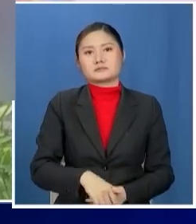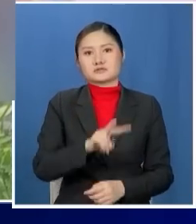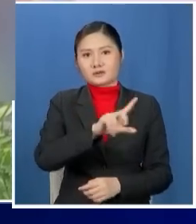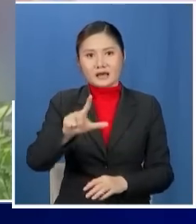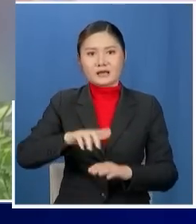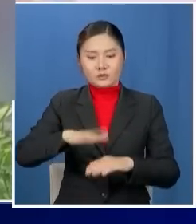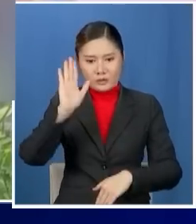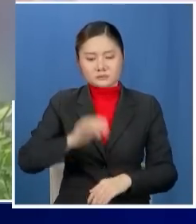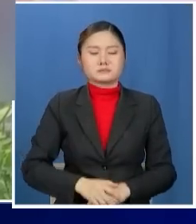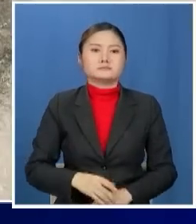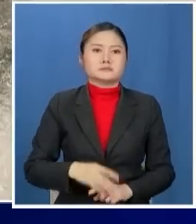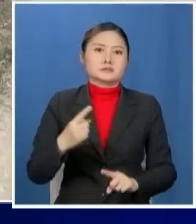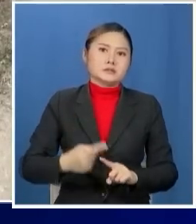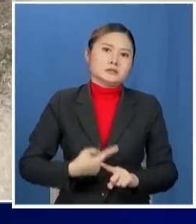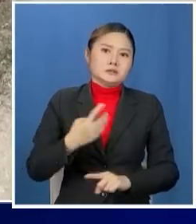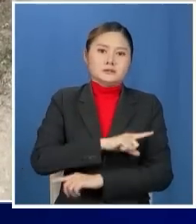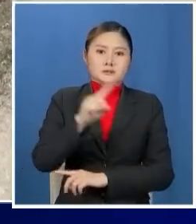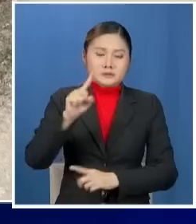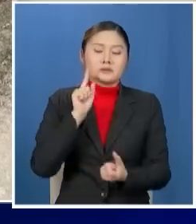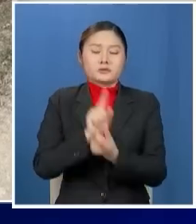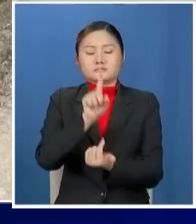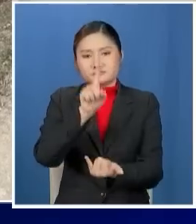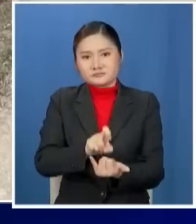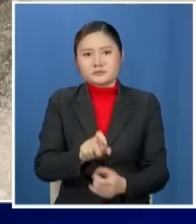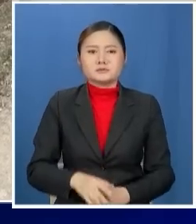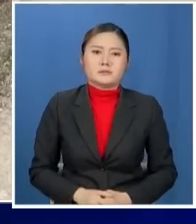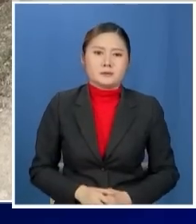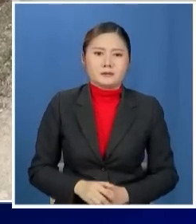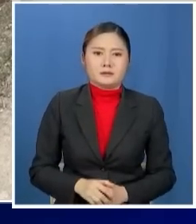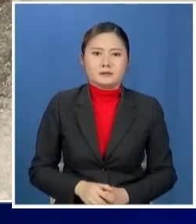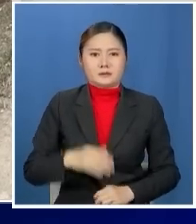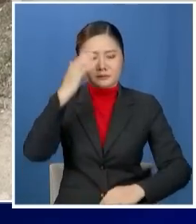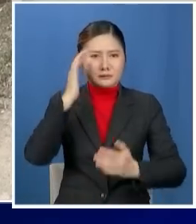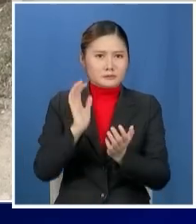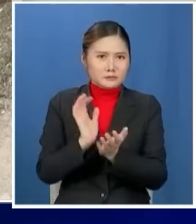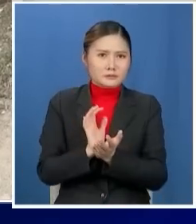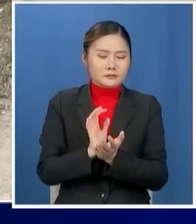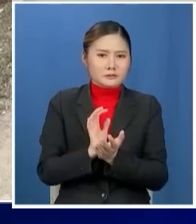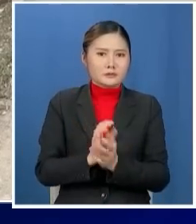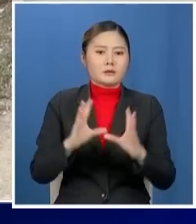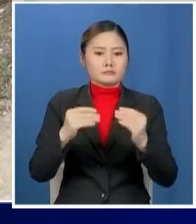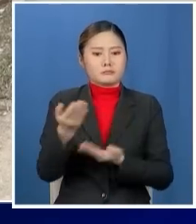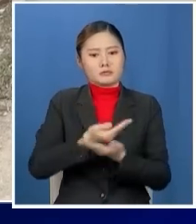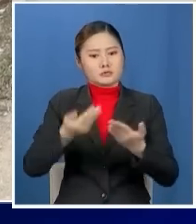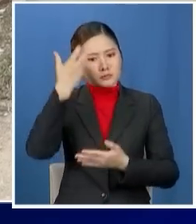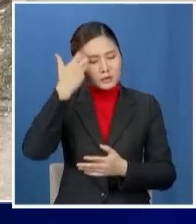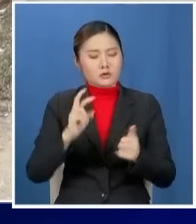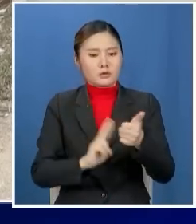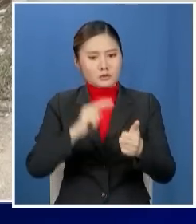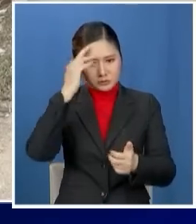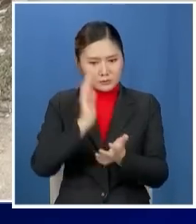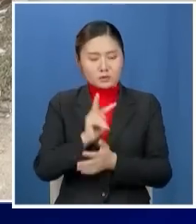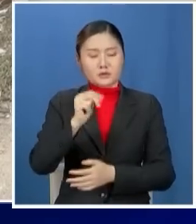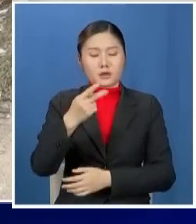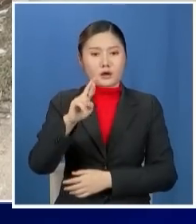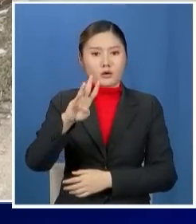าและ1เมษาเธอพบเป็นศพตามภาพนี้ทางตำรวจสน.ธรรมศาลานะครับก็ประชุมกันเครียดโดยรองผู้บัญชาการตำรวจน